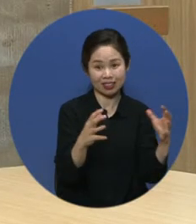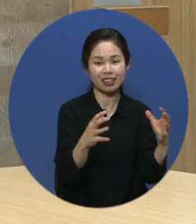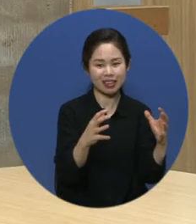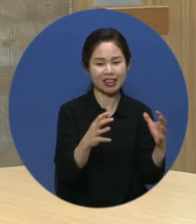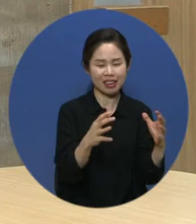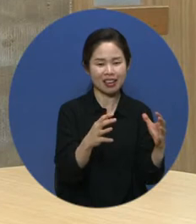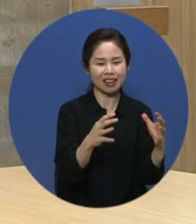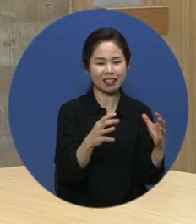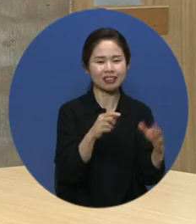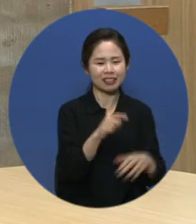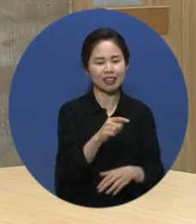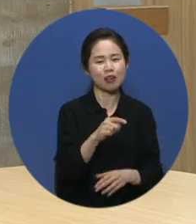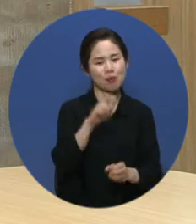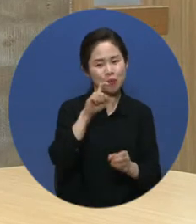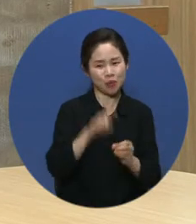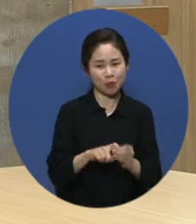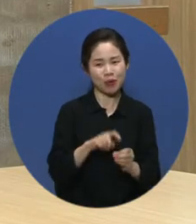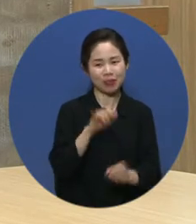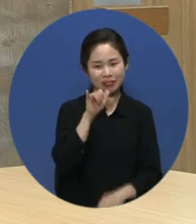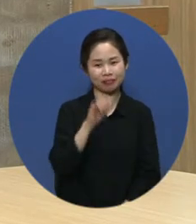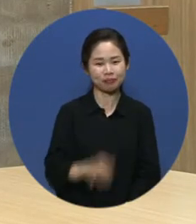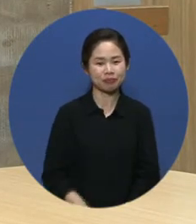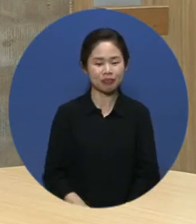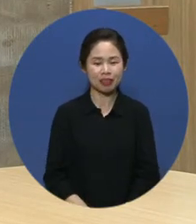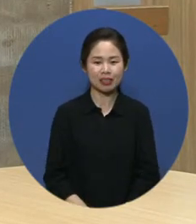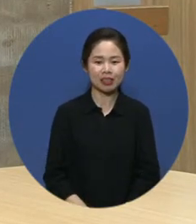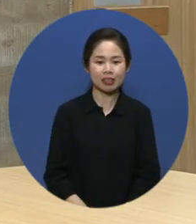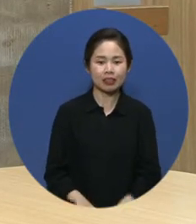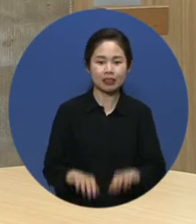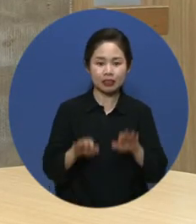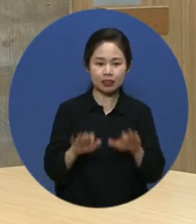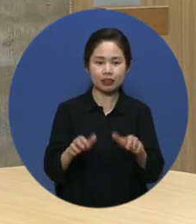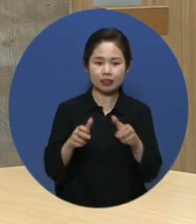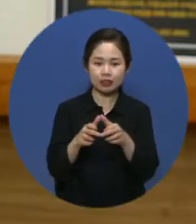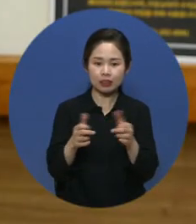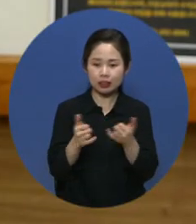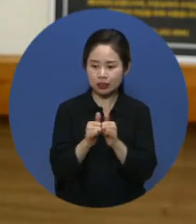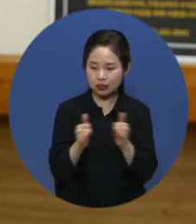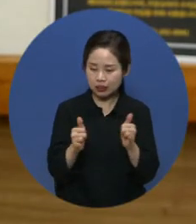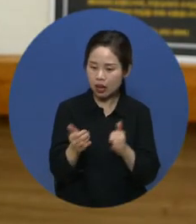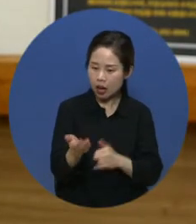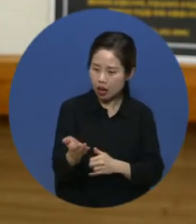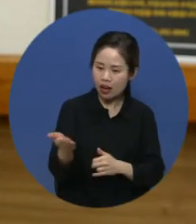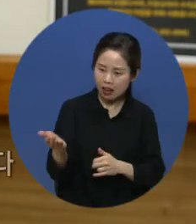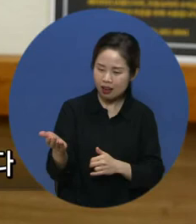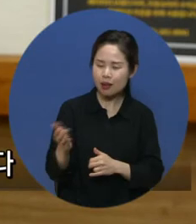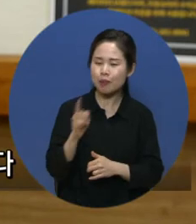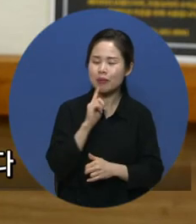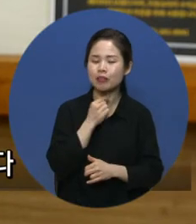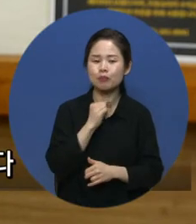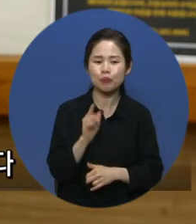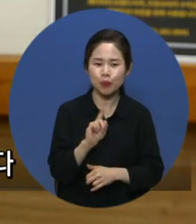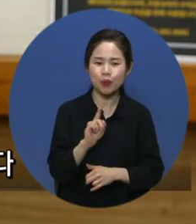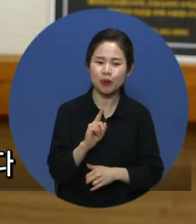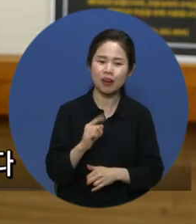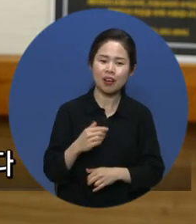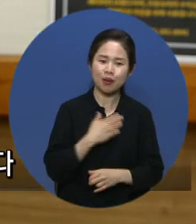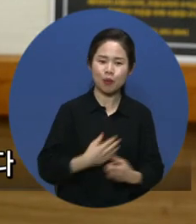일하시는 분들을 위해서 한 말씀 해주고 싶은 게 있다면 어떤 게 있을까요? 건강하게 그리고